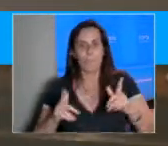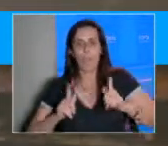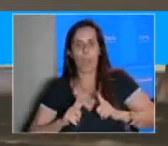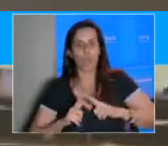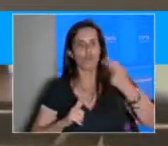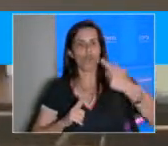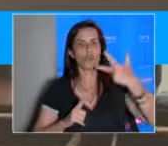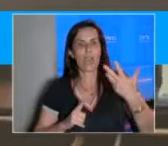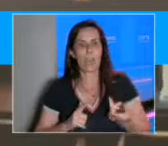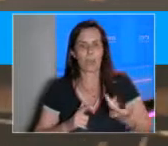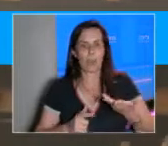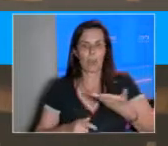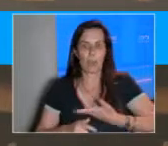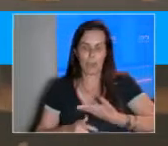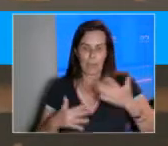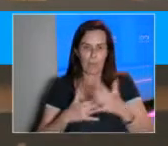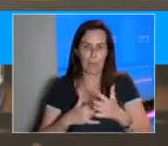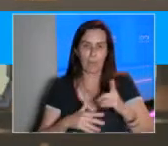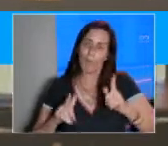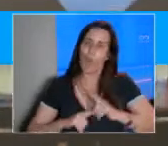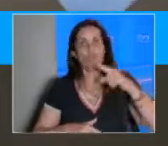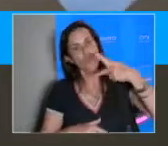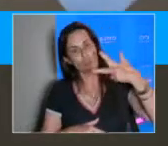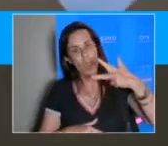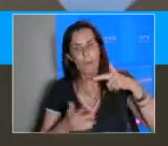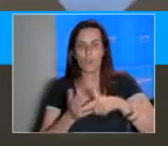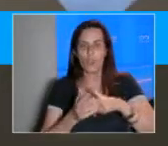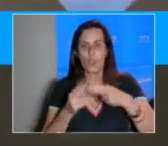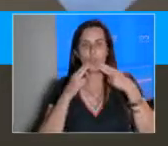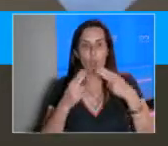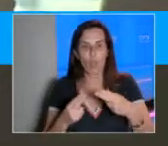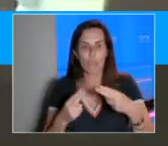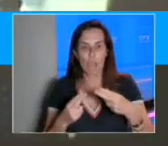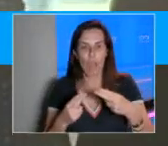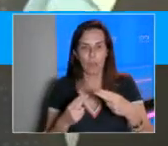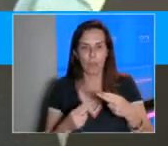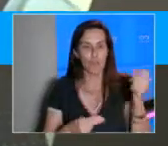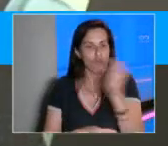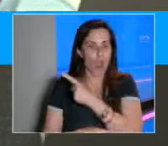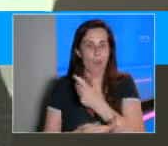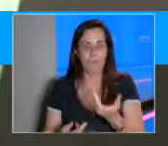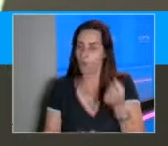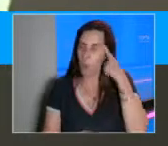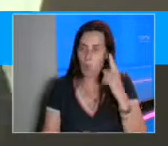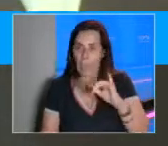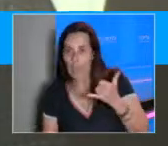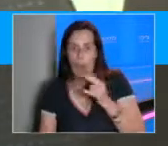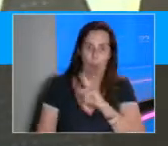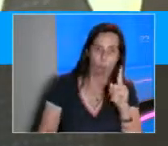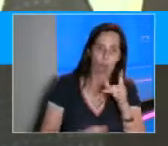מחכה 3 ימים לקבל את הבדיקה, ואז הוא מחכה ל3 ימים נוספים עד לתוצאה של הבדיקה, שבוע עובר, והוא לא יודע אם הוא